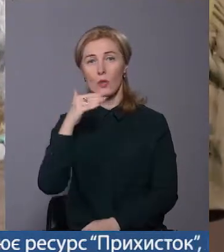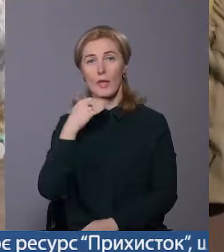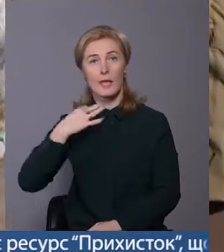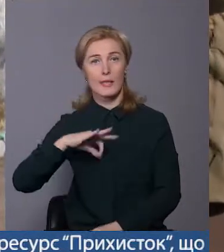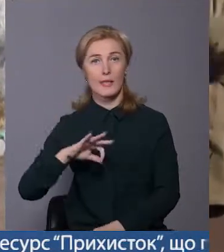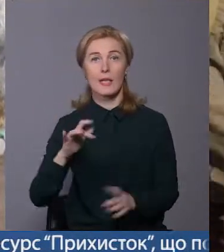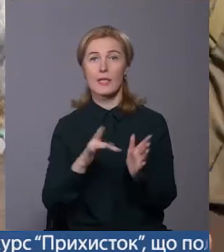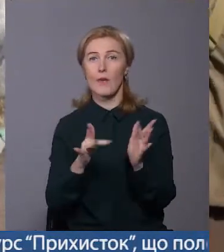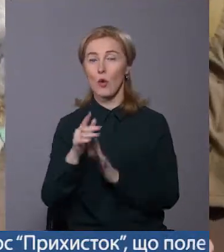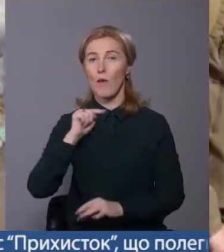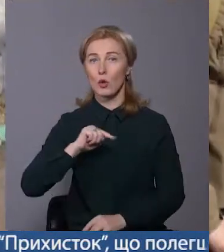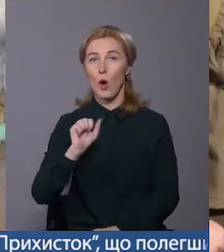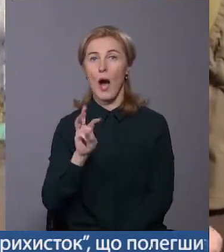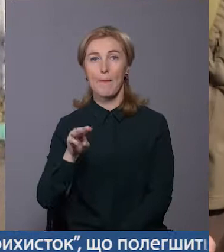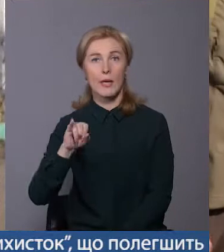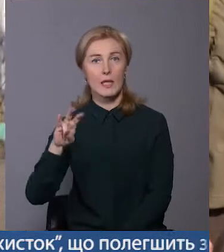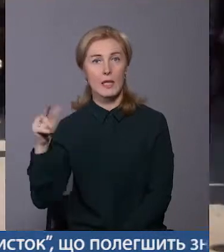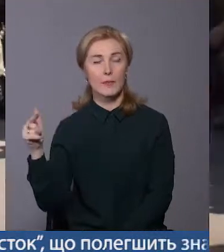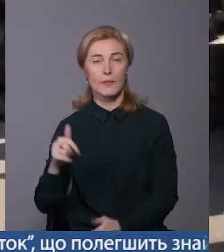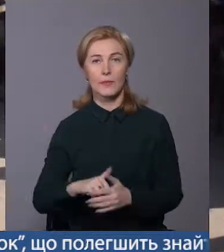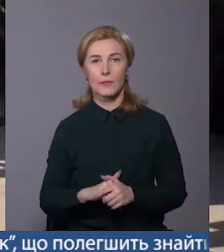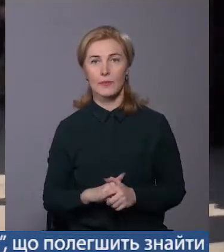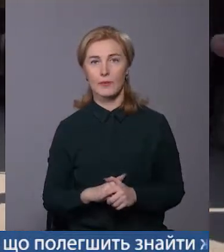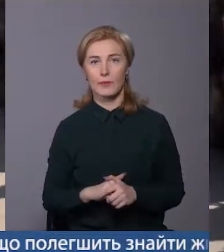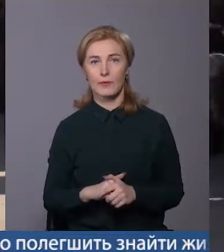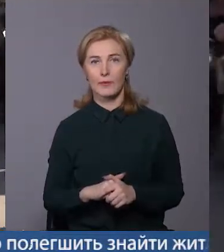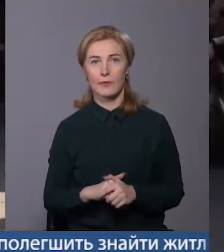Духа. Амінь. Упори зняти.